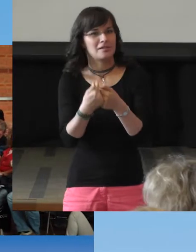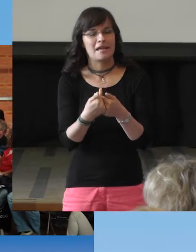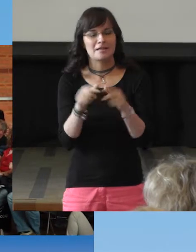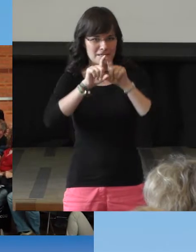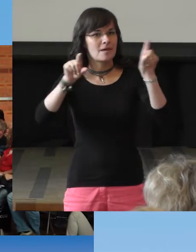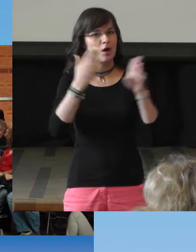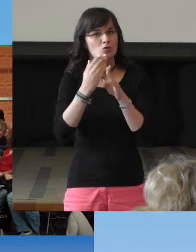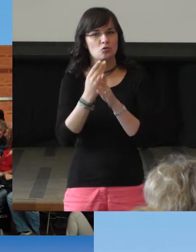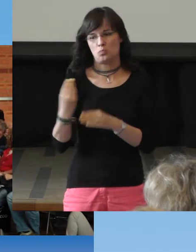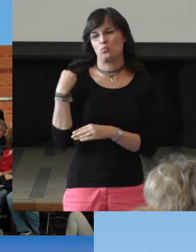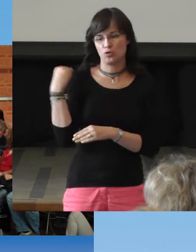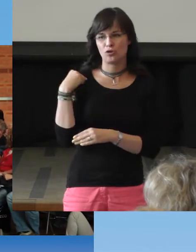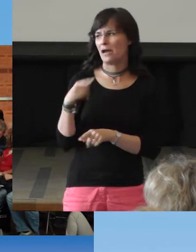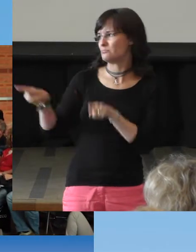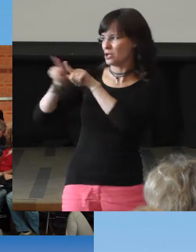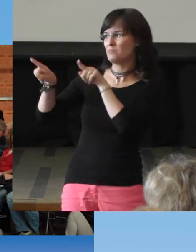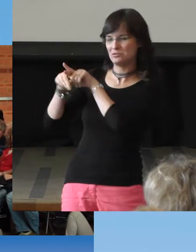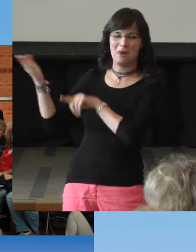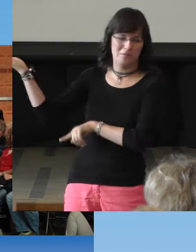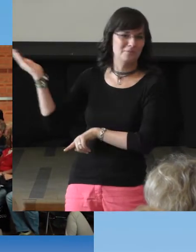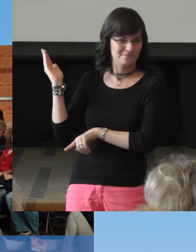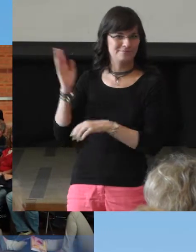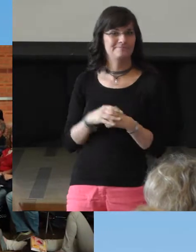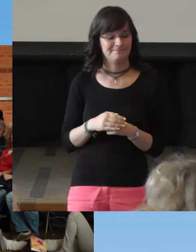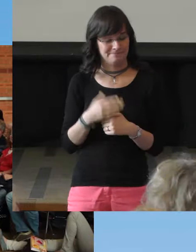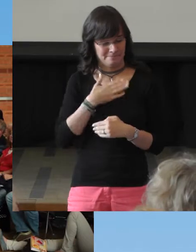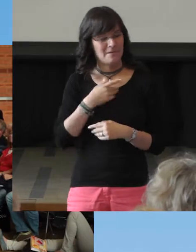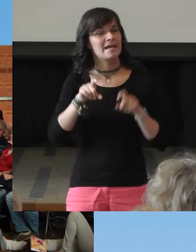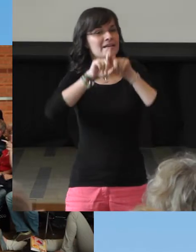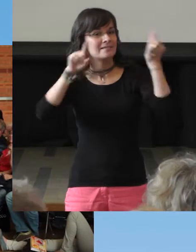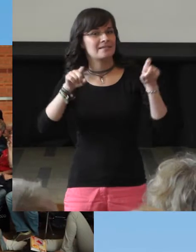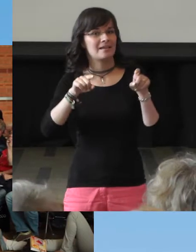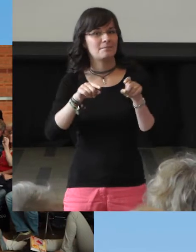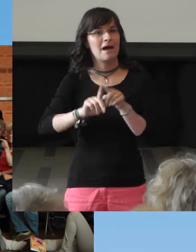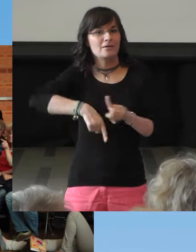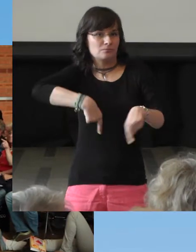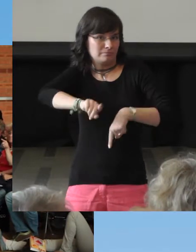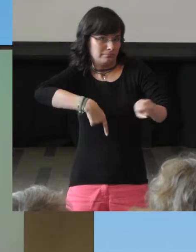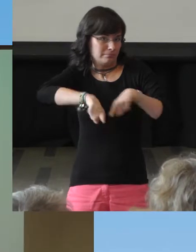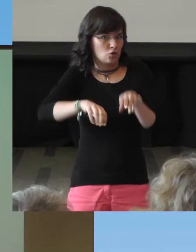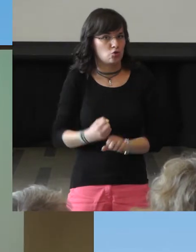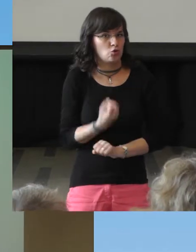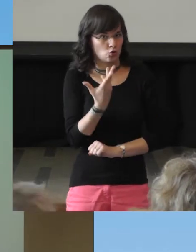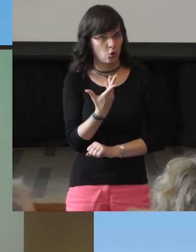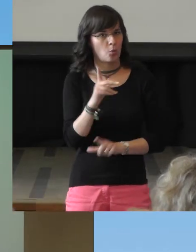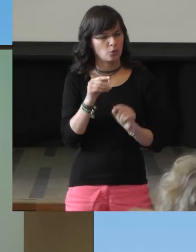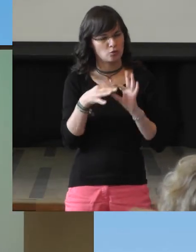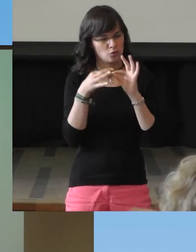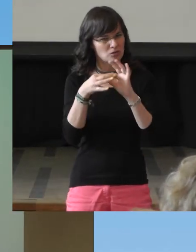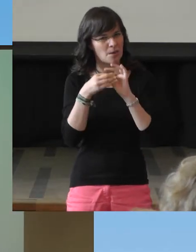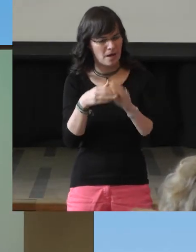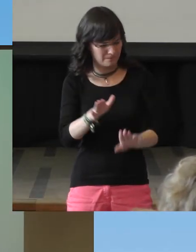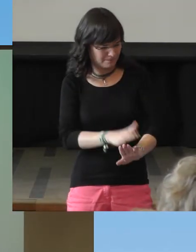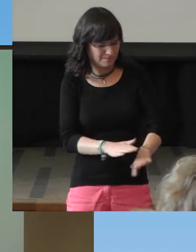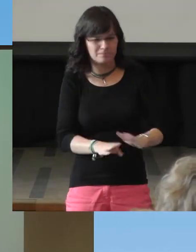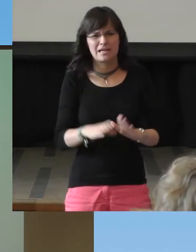worden. Nun, bei diesem Thema Restless-Lex-Syndrom geht es eigentlich um ähnliche Symptome. Es geht um Taubheitsgefühle, es geht